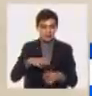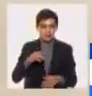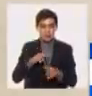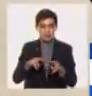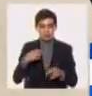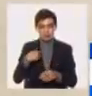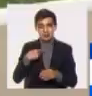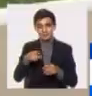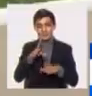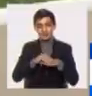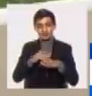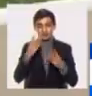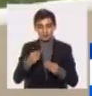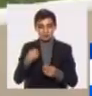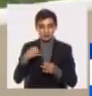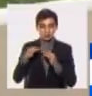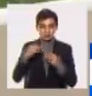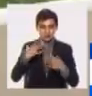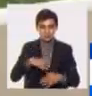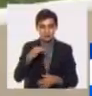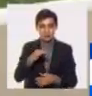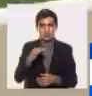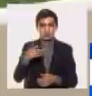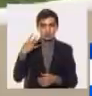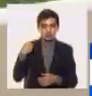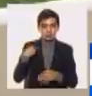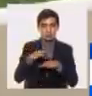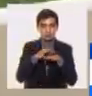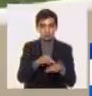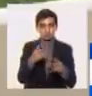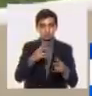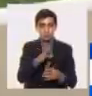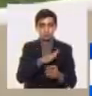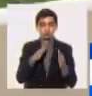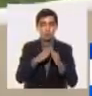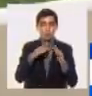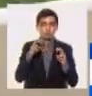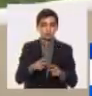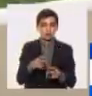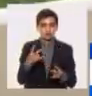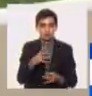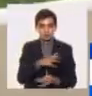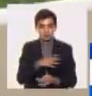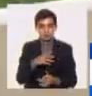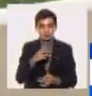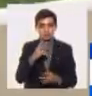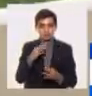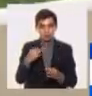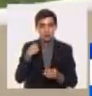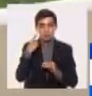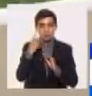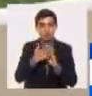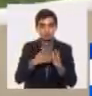вечер даже не разговаривали. Она меня отвела к начальнику, который сказал мне, надо было дома сидеть. Я поняла,